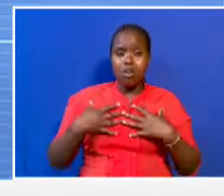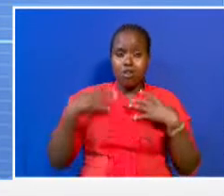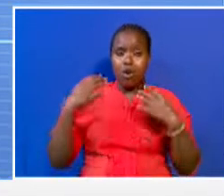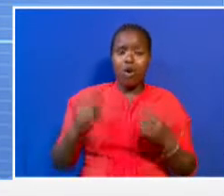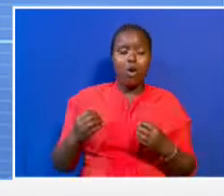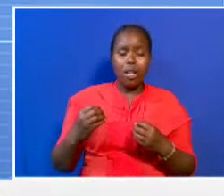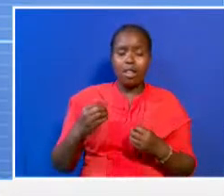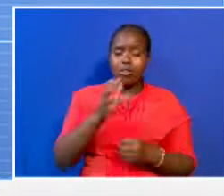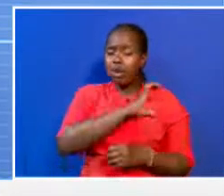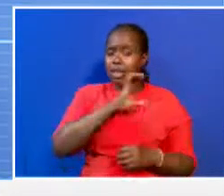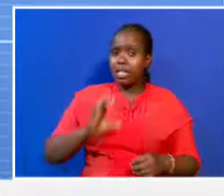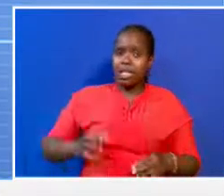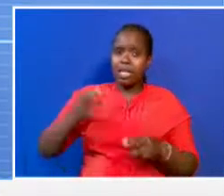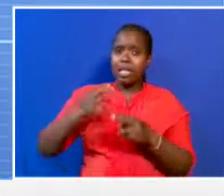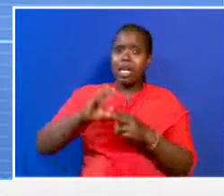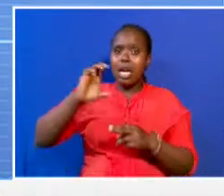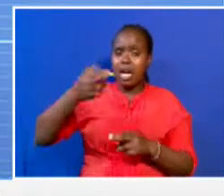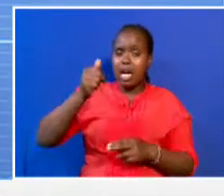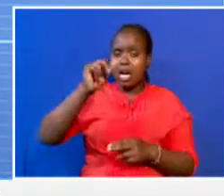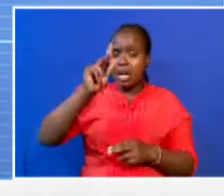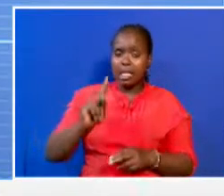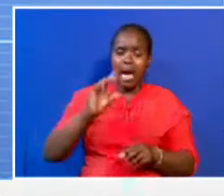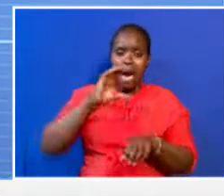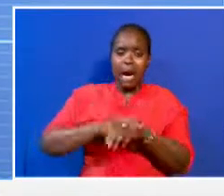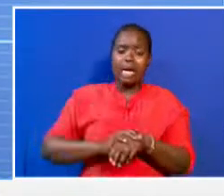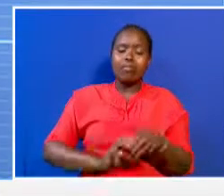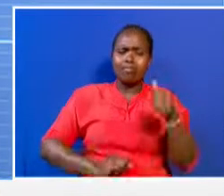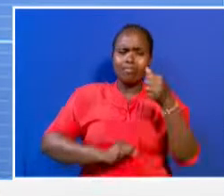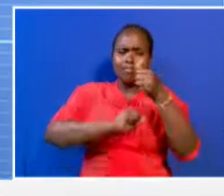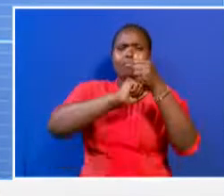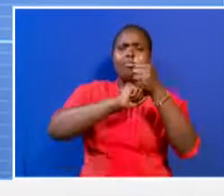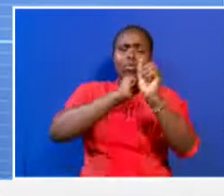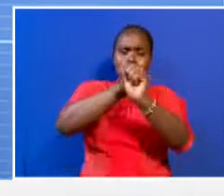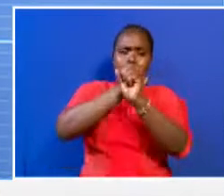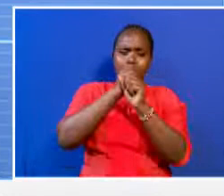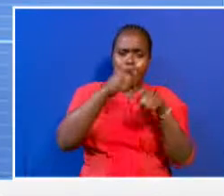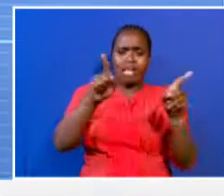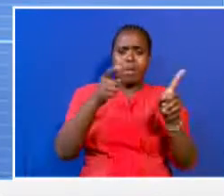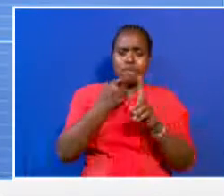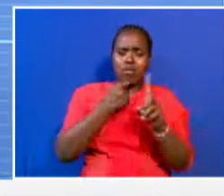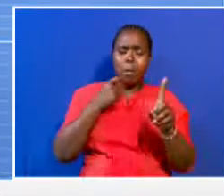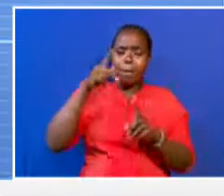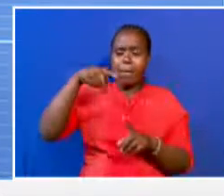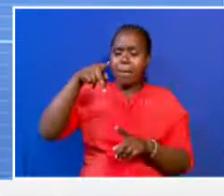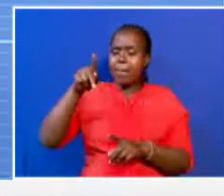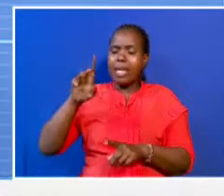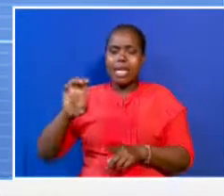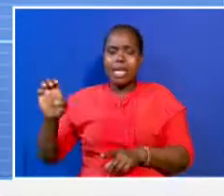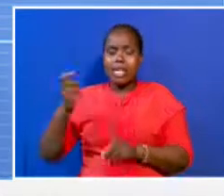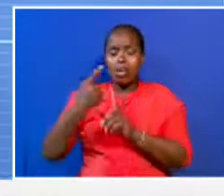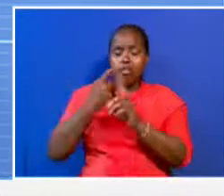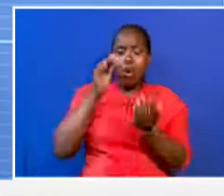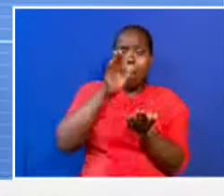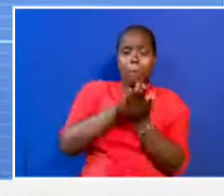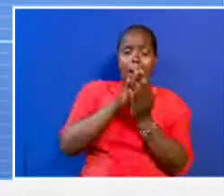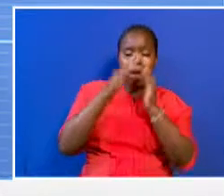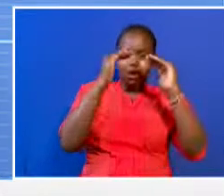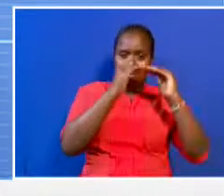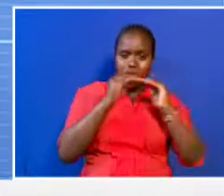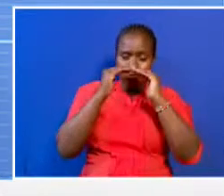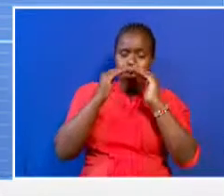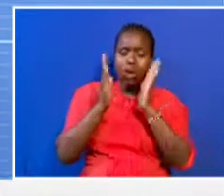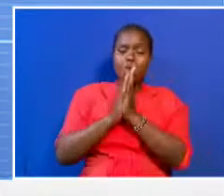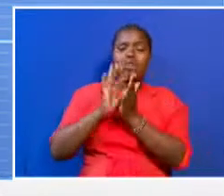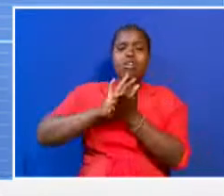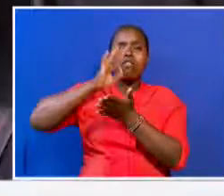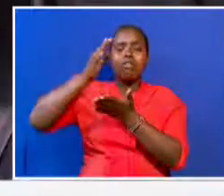Kikristo nchini almaarufu Kirk leo limepokea msaada wa vifaa vya kujikinga na virusi vya corona PPEs kutoka kwa benki ya Equity na bodi ya